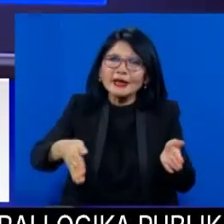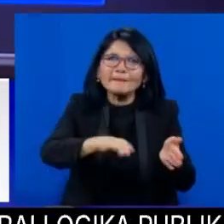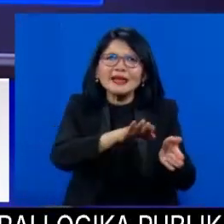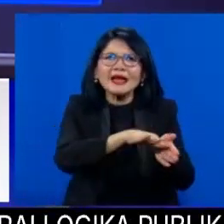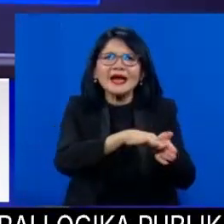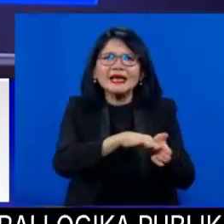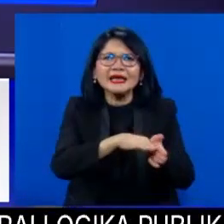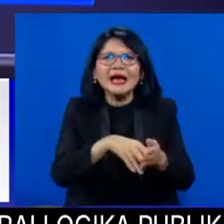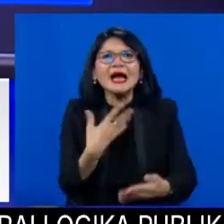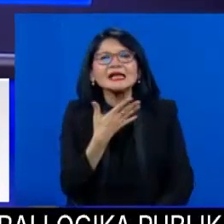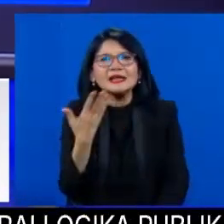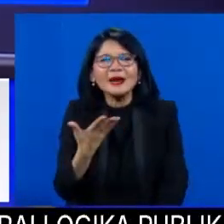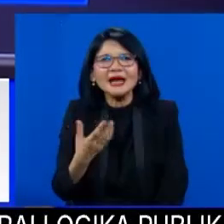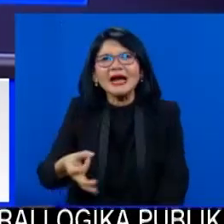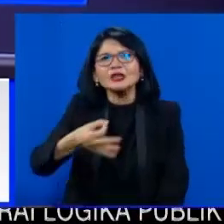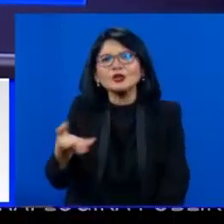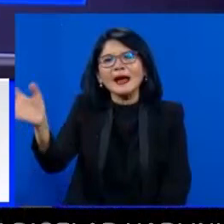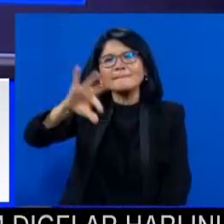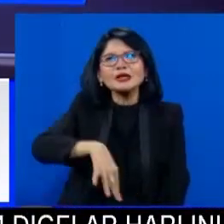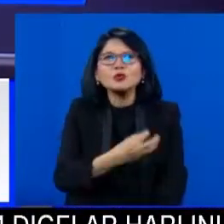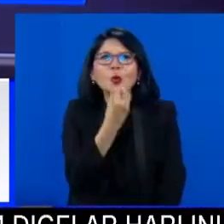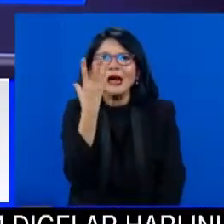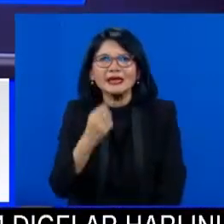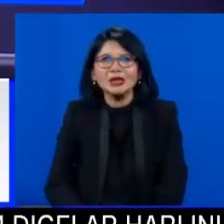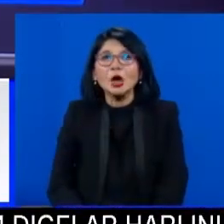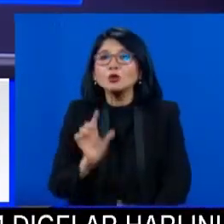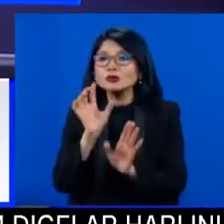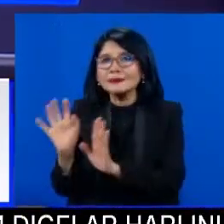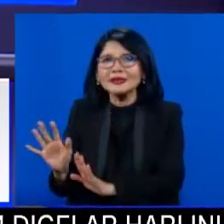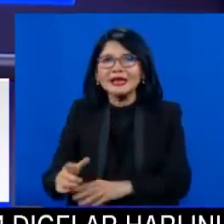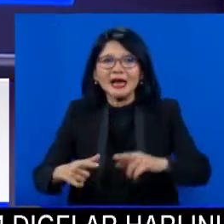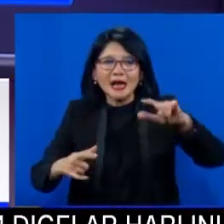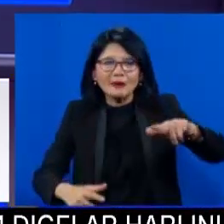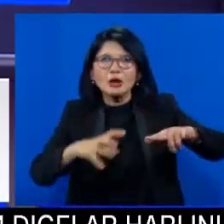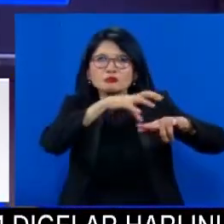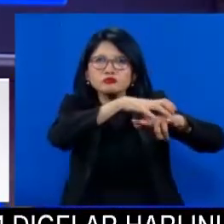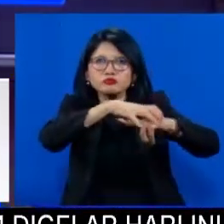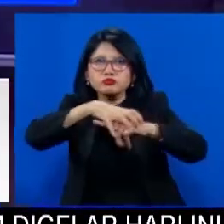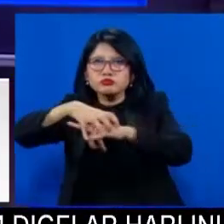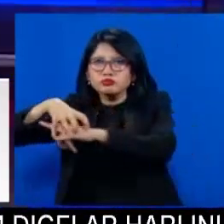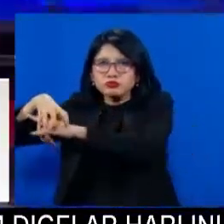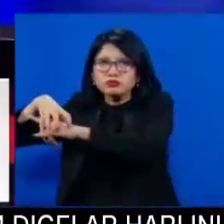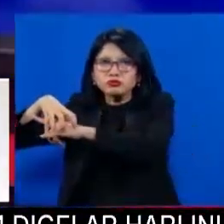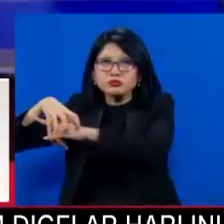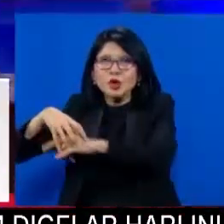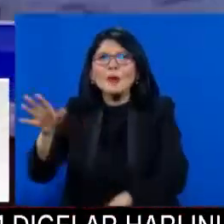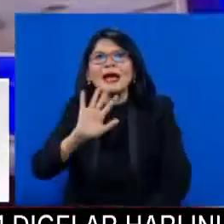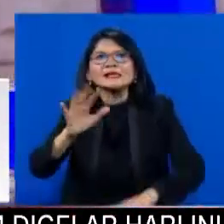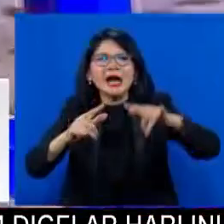Taman Nasional Alas Purwo, Banyuwangi, Jawa Timur. Untuk sementara, pesawat ditarik menjauh dari bibir pantai agar tidak